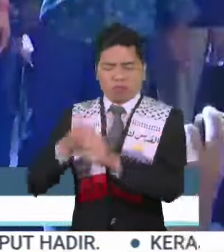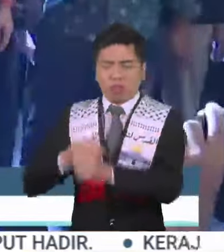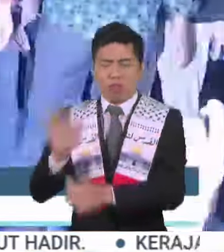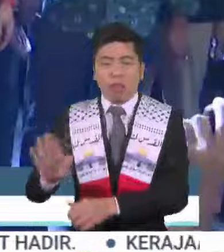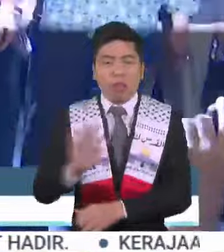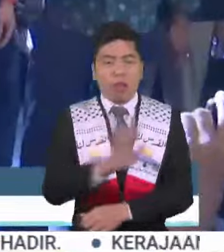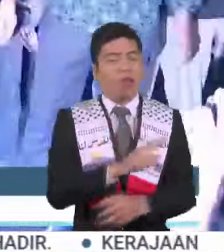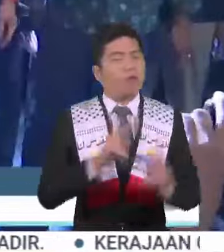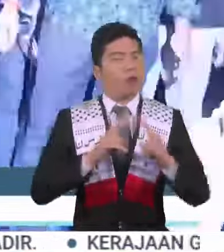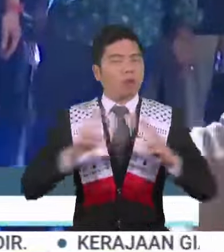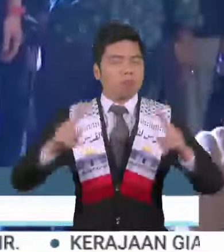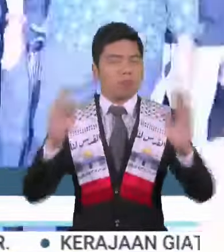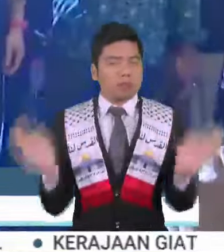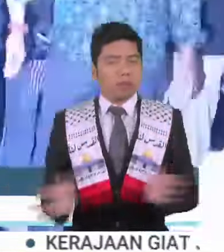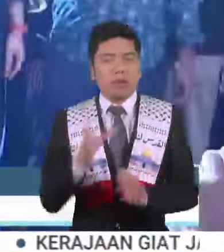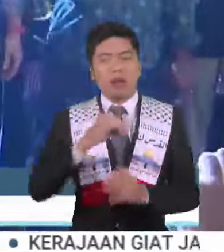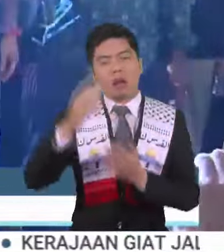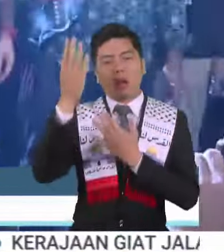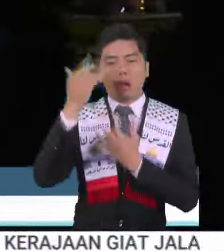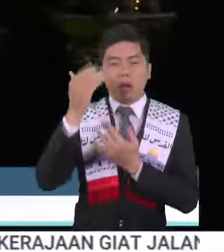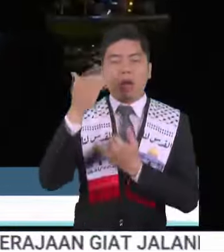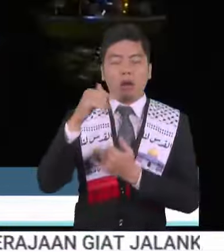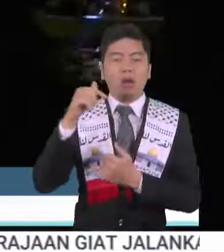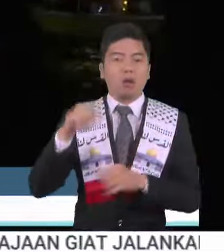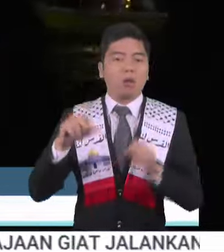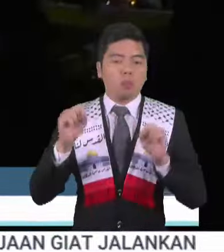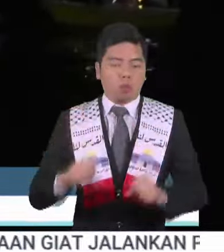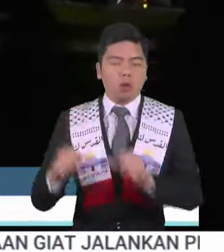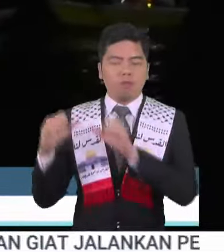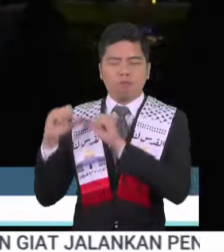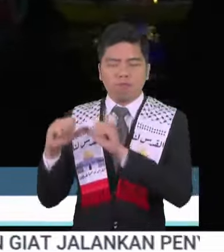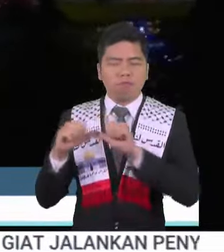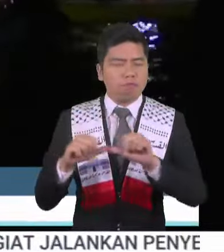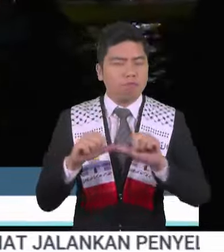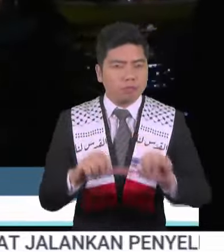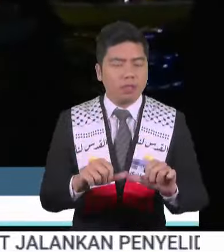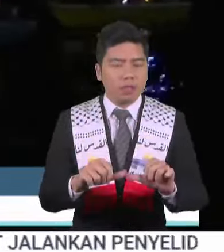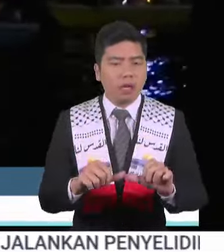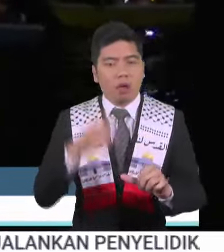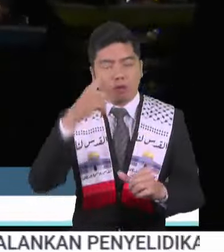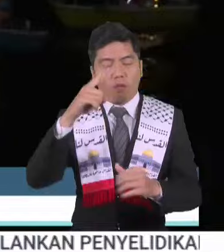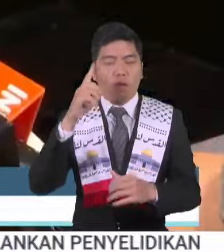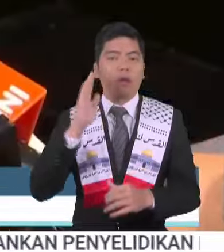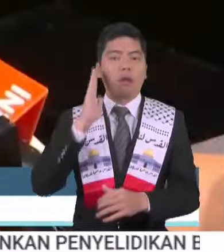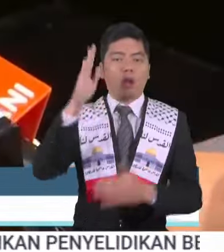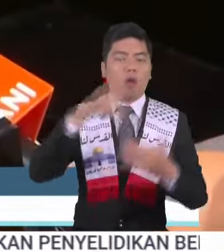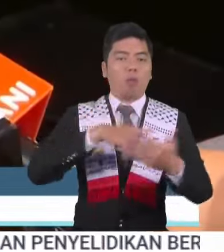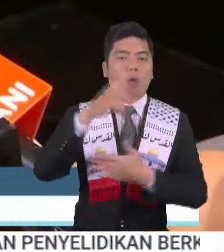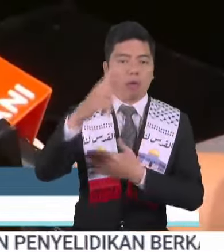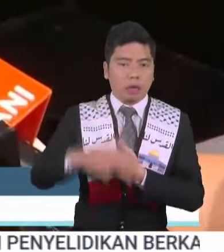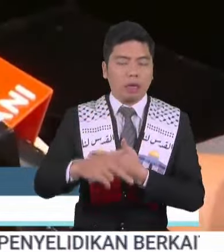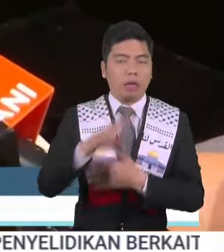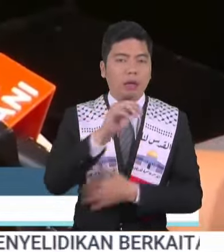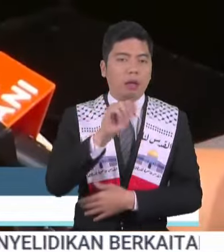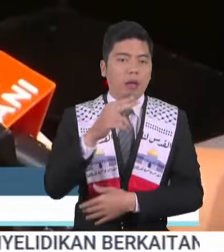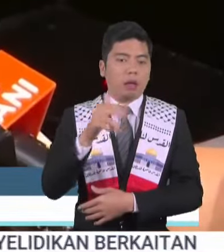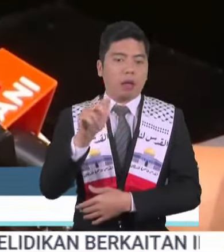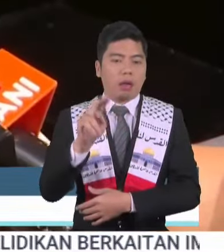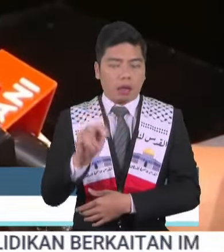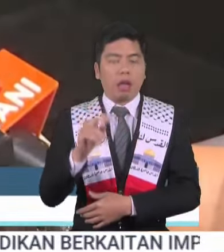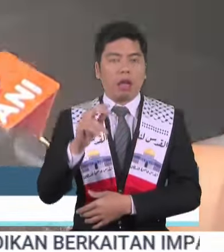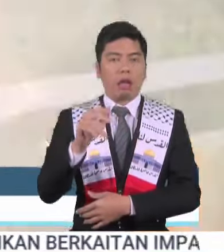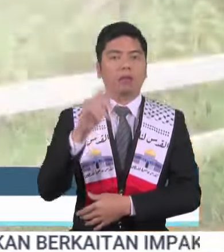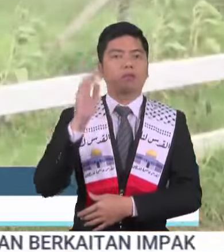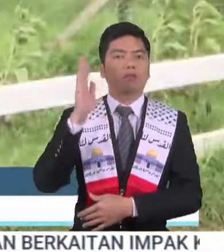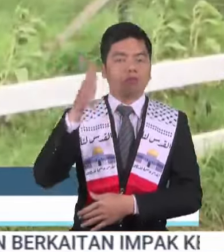kita sangat menggalakkan. Kita mengharapkan supaya momentum ini diteruskan dalam next program Road to Maha yang akan diadakan di Selangor